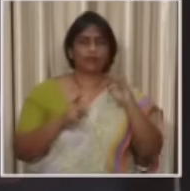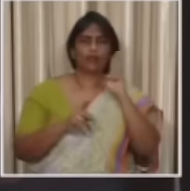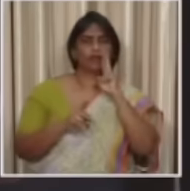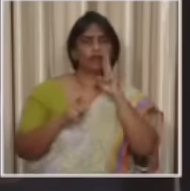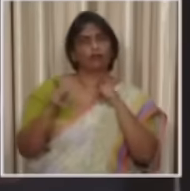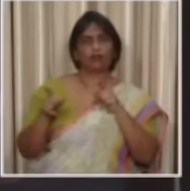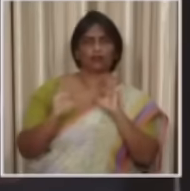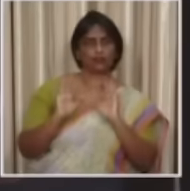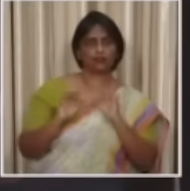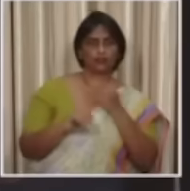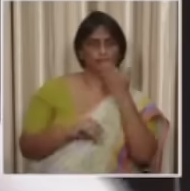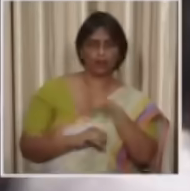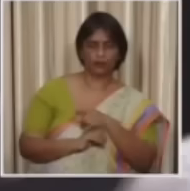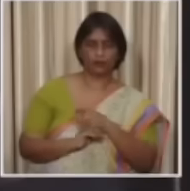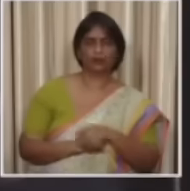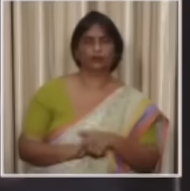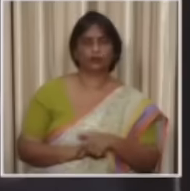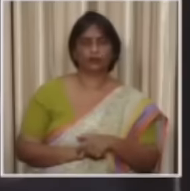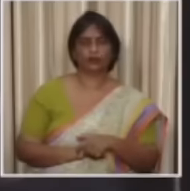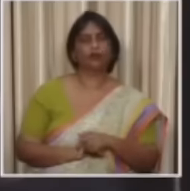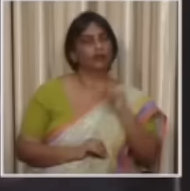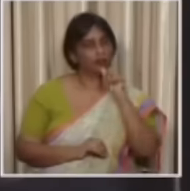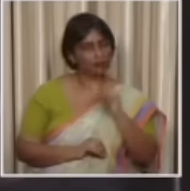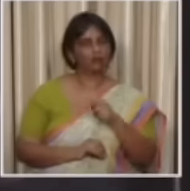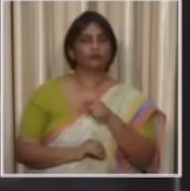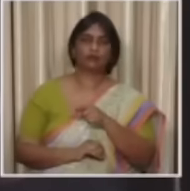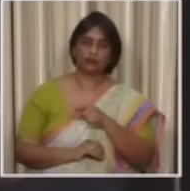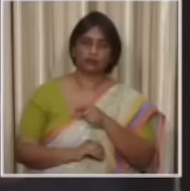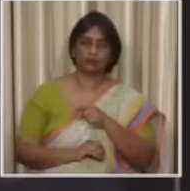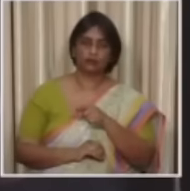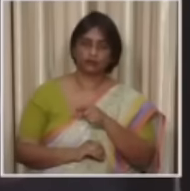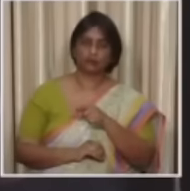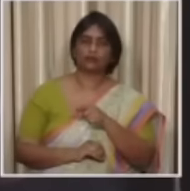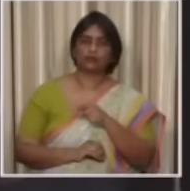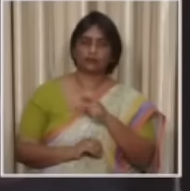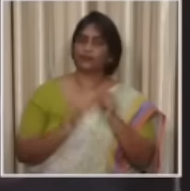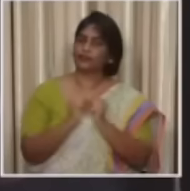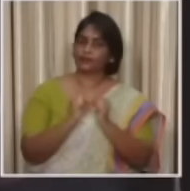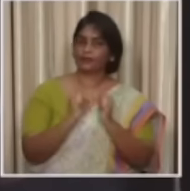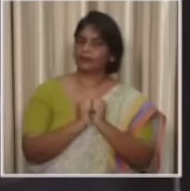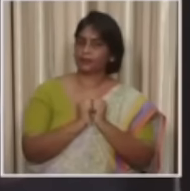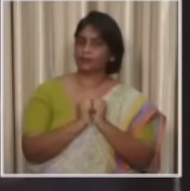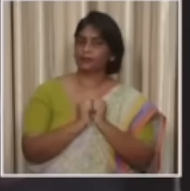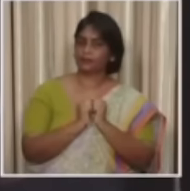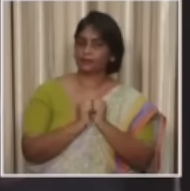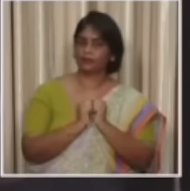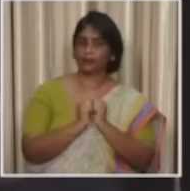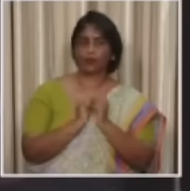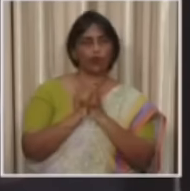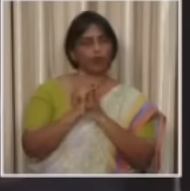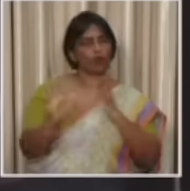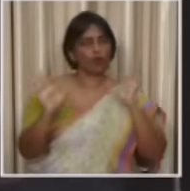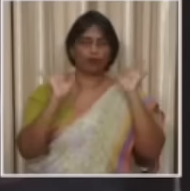වික්‍රමසිංහ මහත්තයා සුදුසුයි කියලා. ඇත්තටම එතුමා ඒ කාර්ය පොලින්